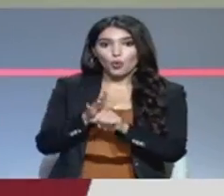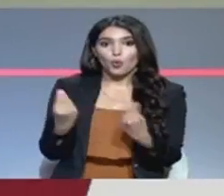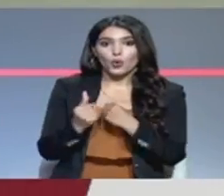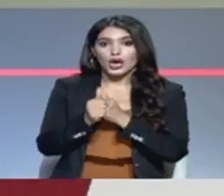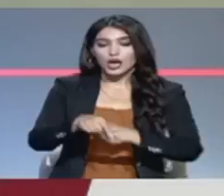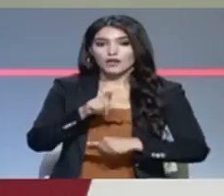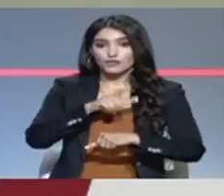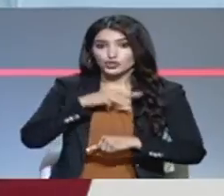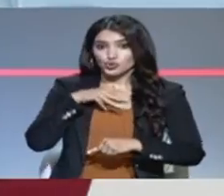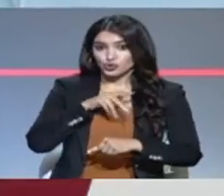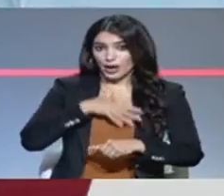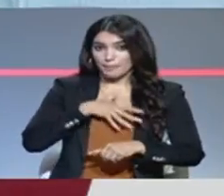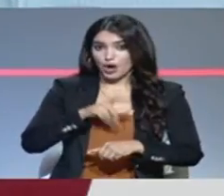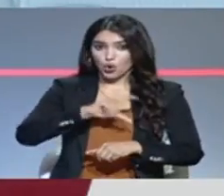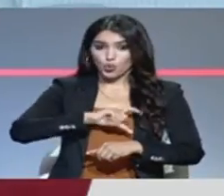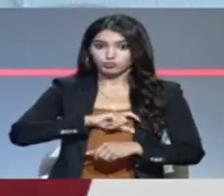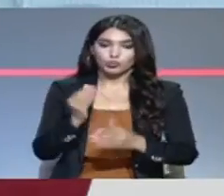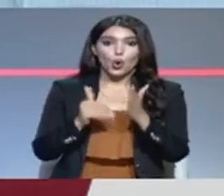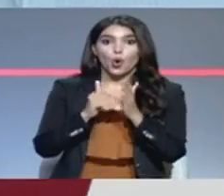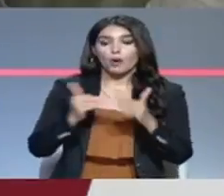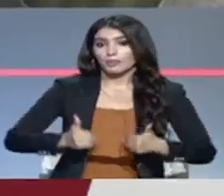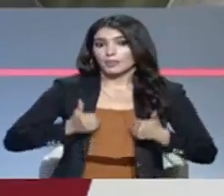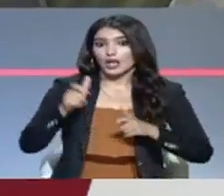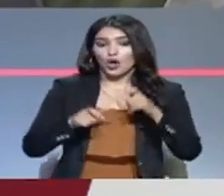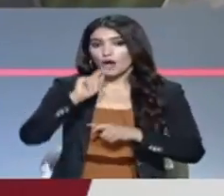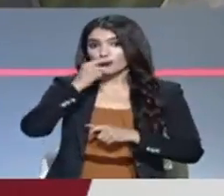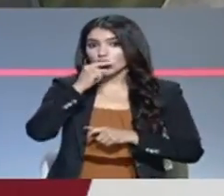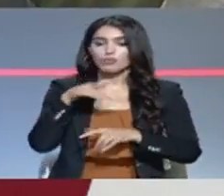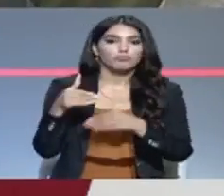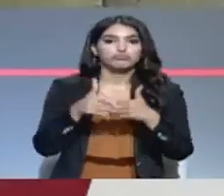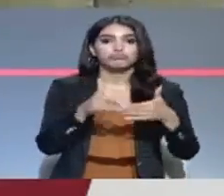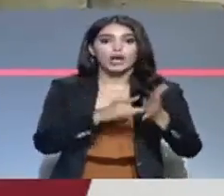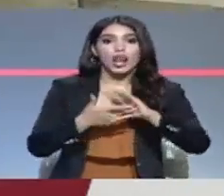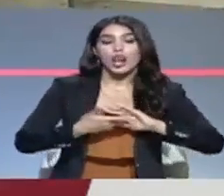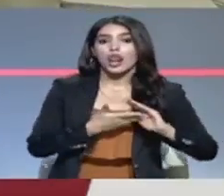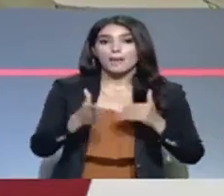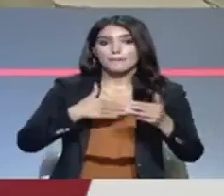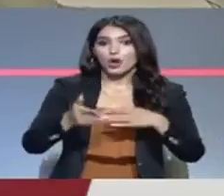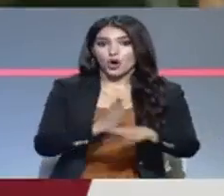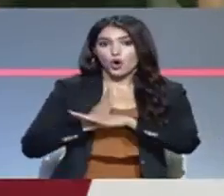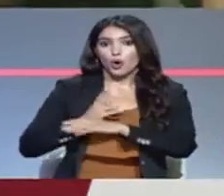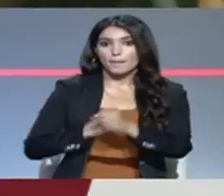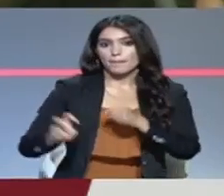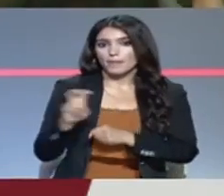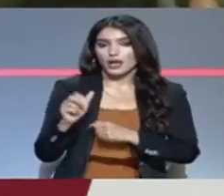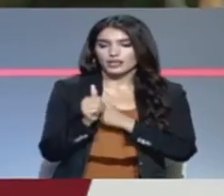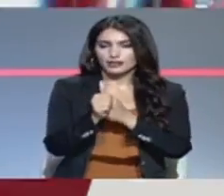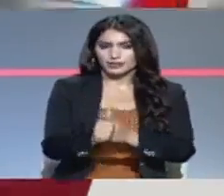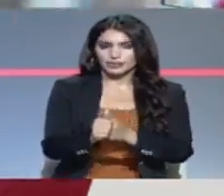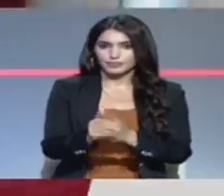سوسة والحامة، وازدياد حالات الشفاء بجابس، وتوجه نحو توسيع طاقة استيعاب المستشفى العسكري الميداني